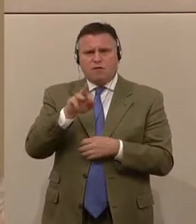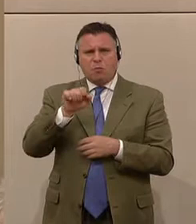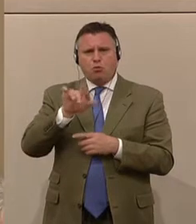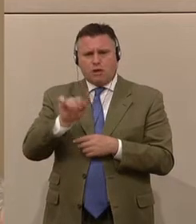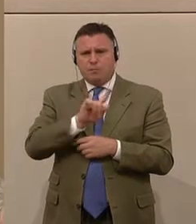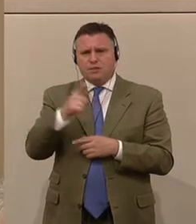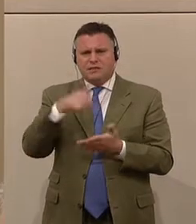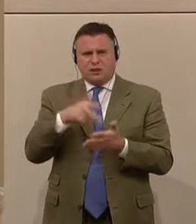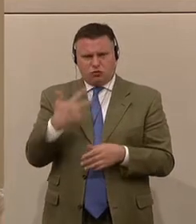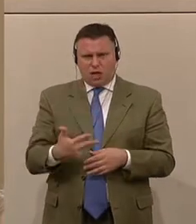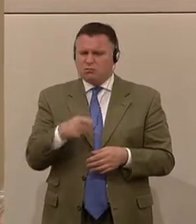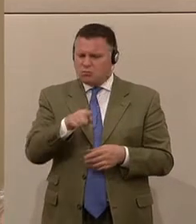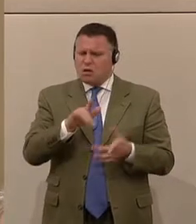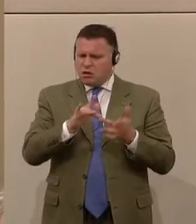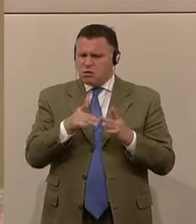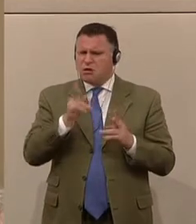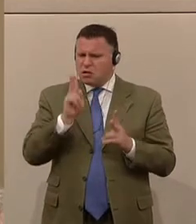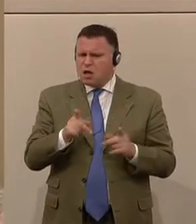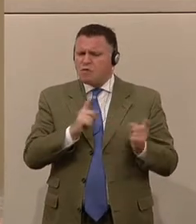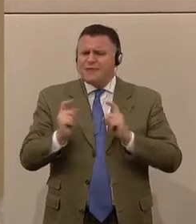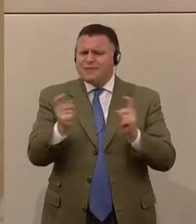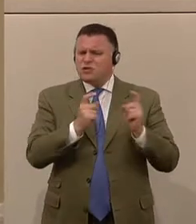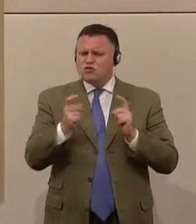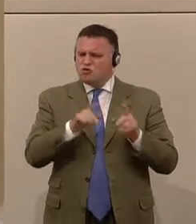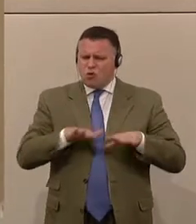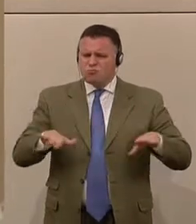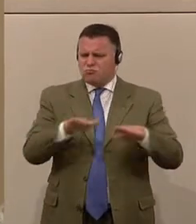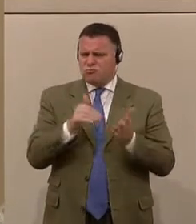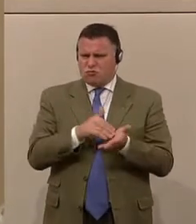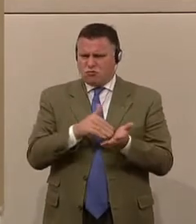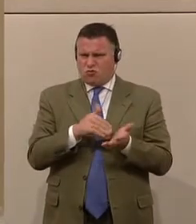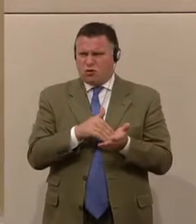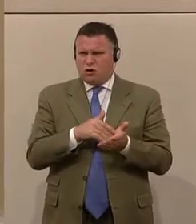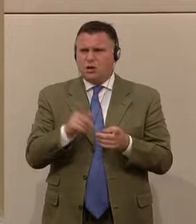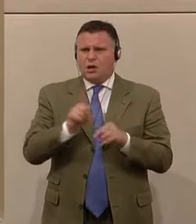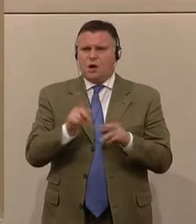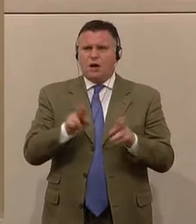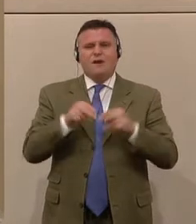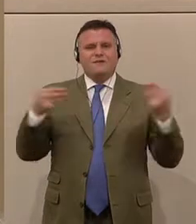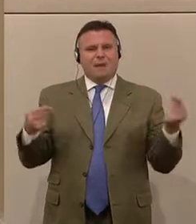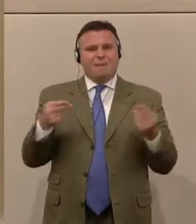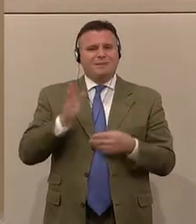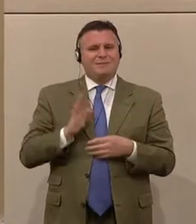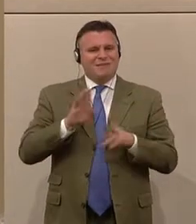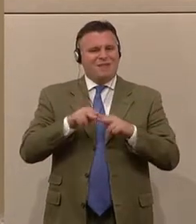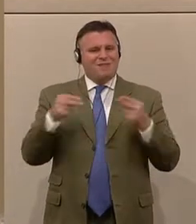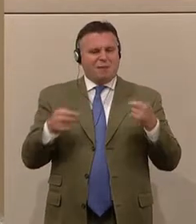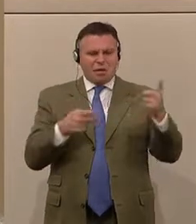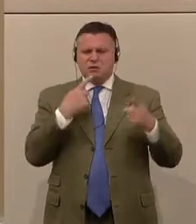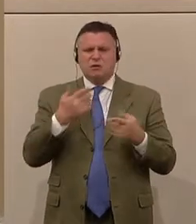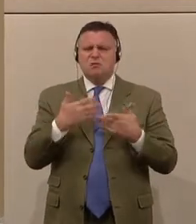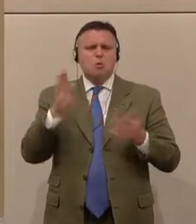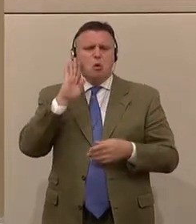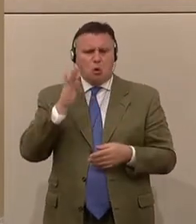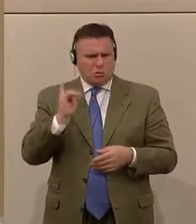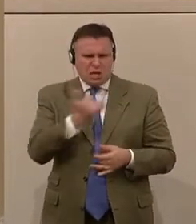www.mission2030.bmt.gv.at. Das heißt, das ist eine Basis zur Diskussion und vor allem die zivilen Verbände, die Sie gesagt haben, die hier nicht gehört werden.